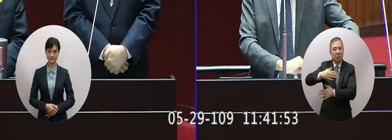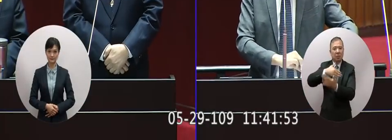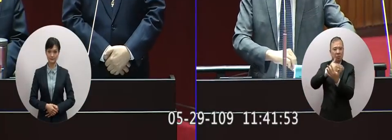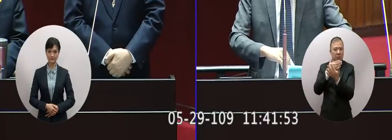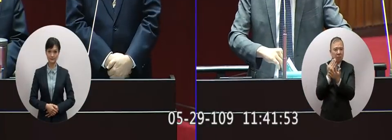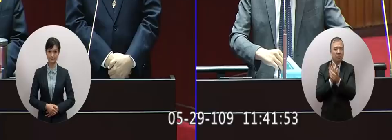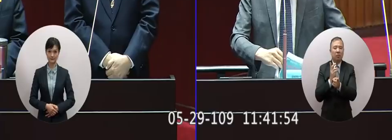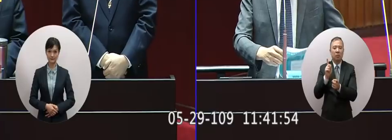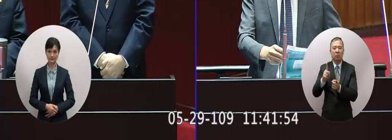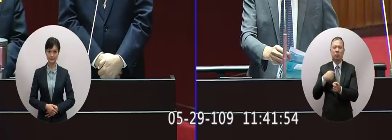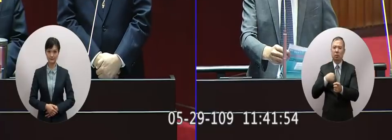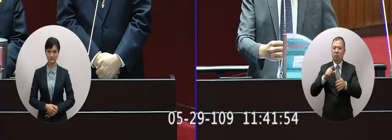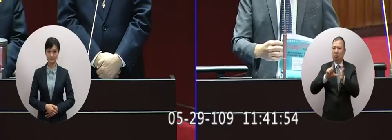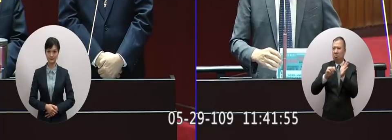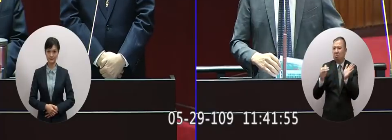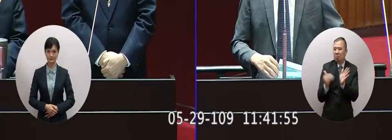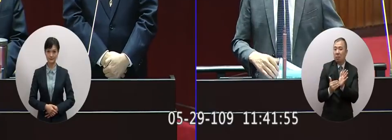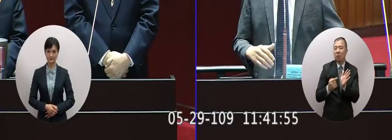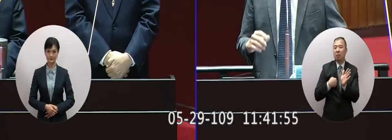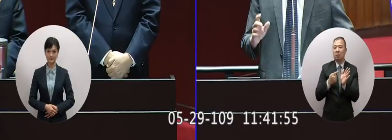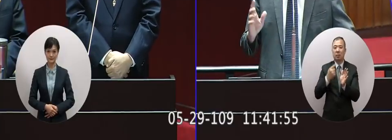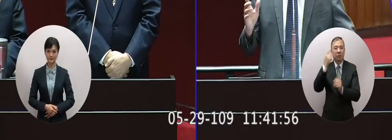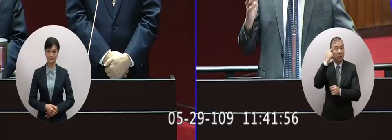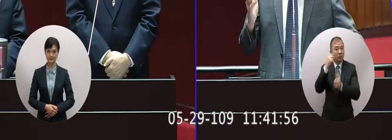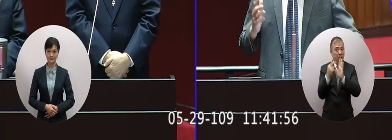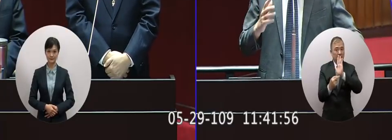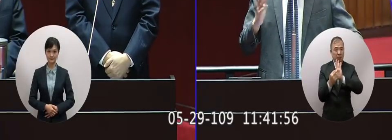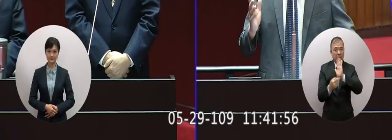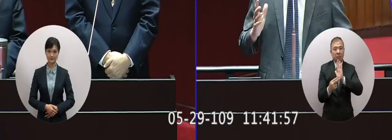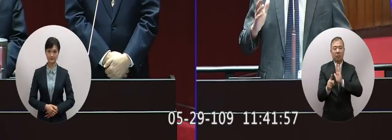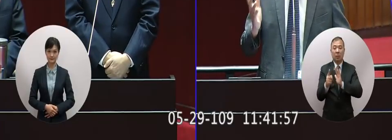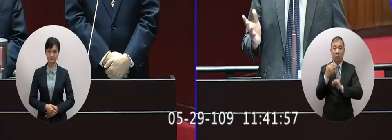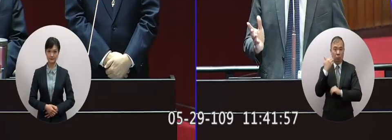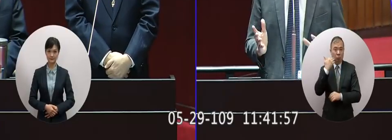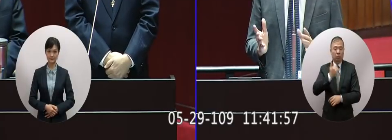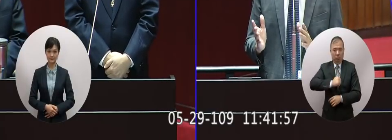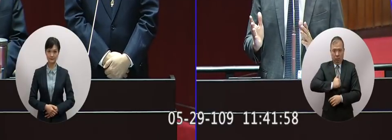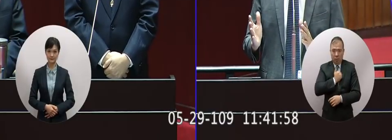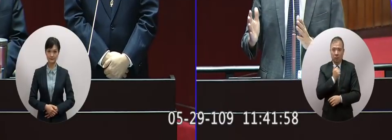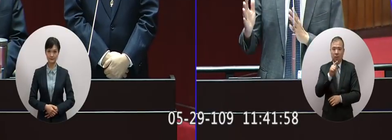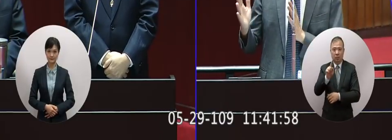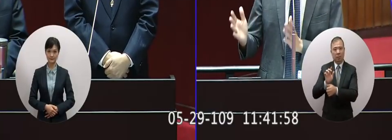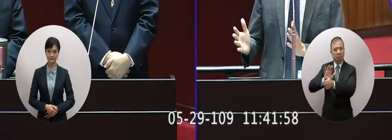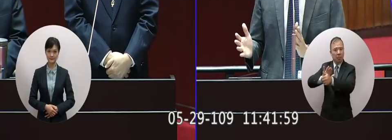到，就是说如果做这些事情，它其实应该要有更全方位